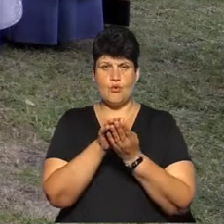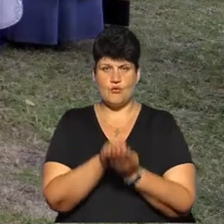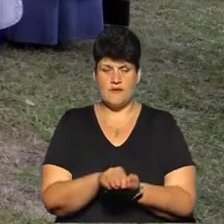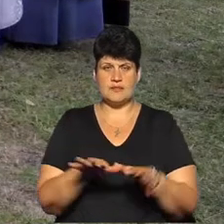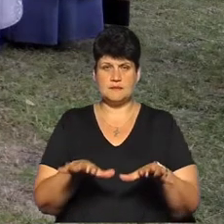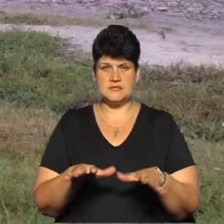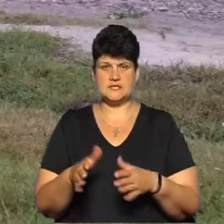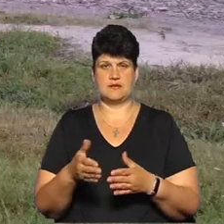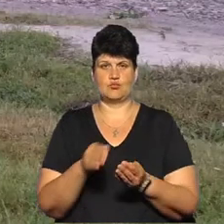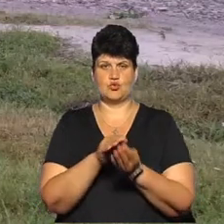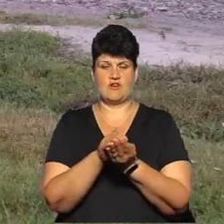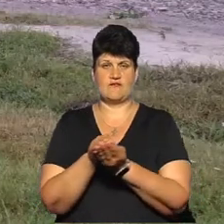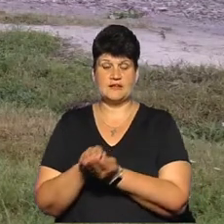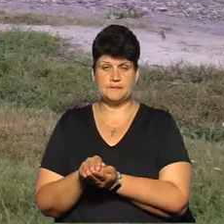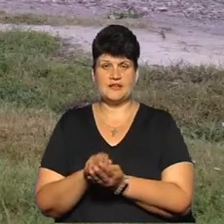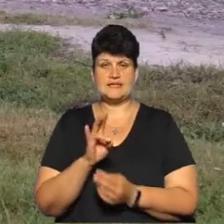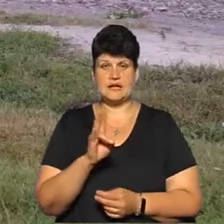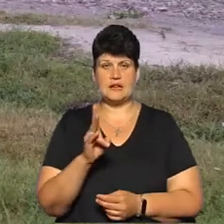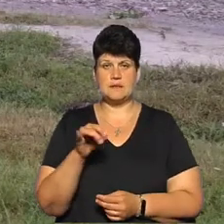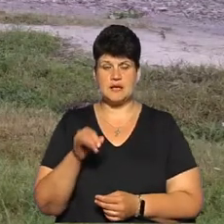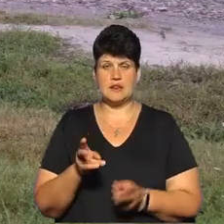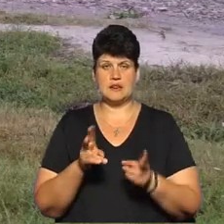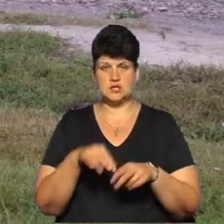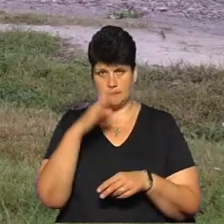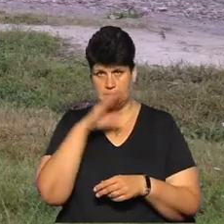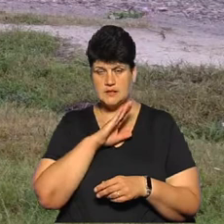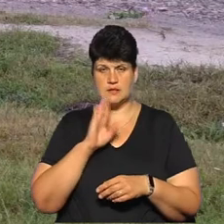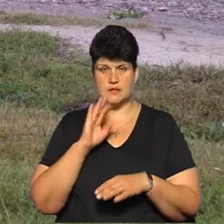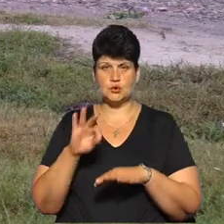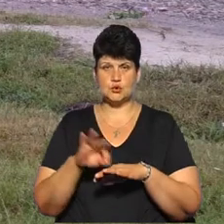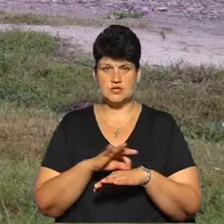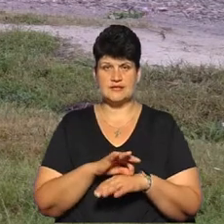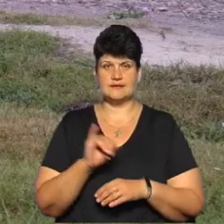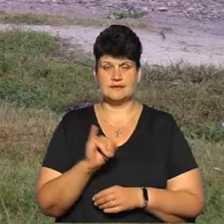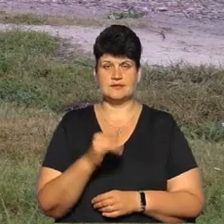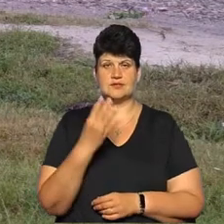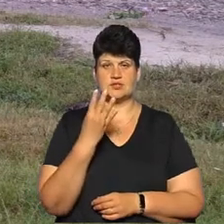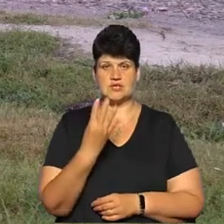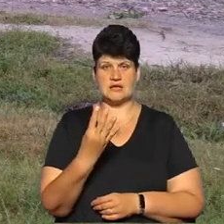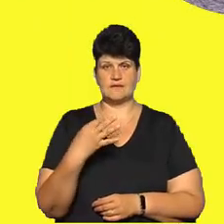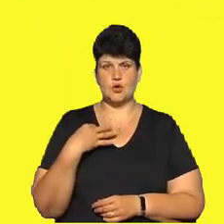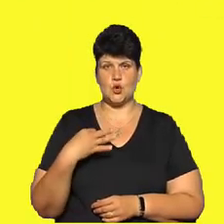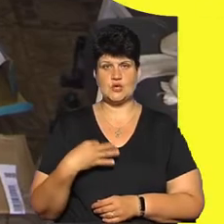місцевому кладовищі. У Назара Климюка залишилися батьки, дружина і 4 синів.